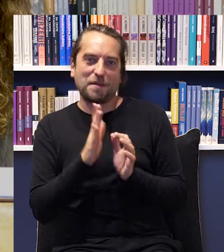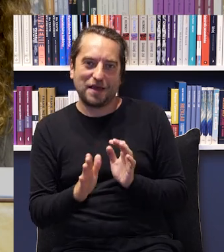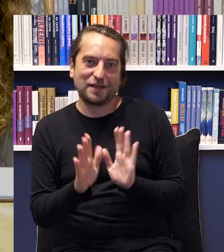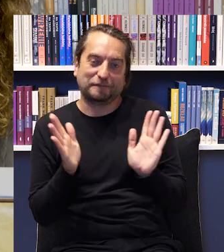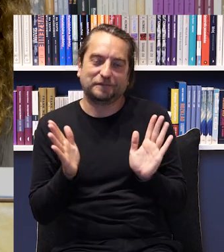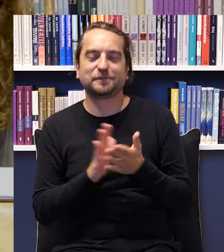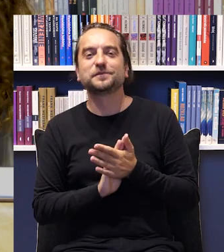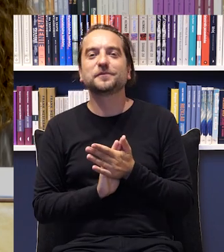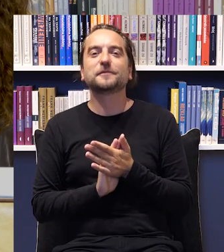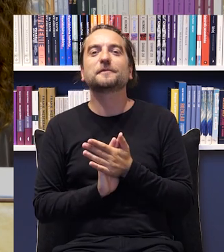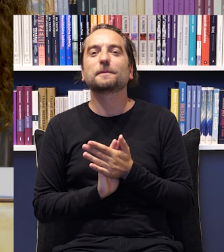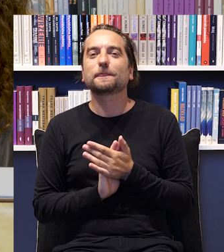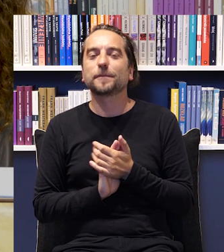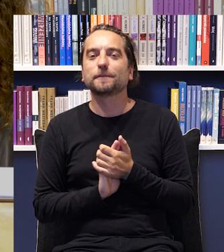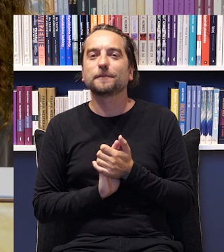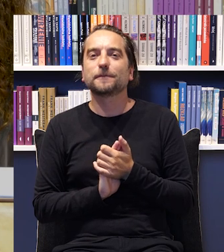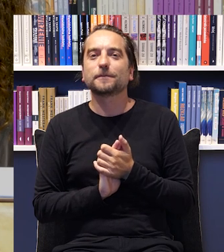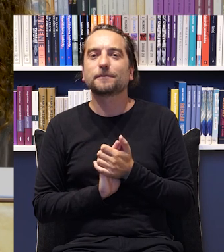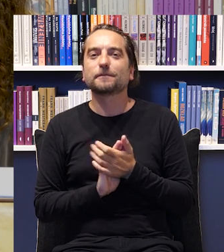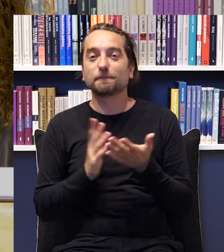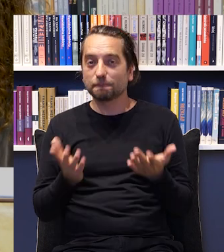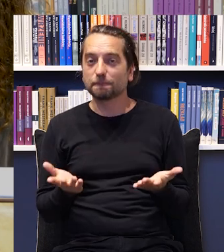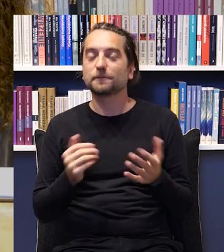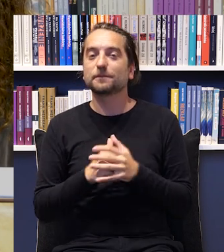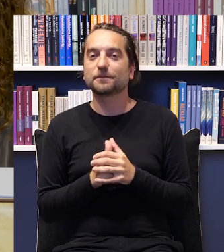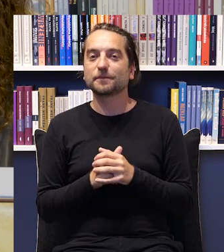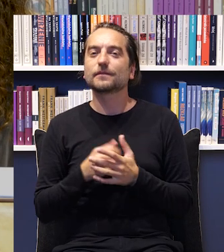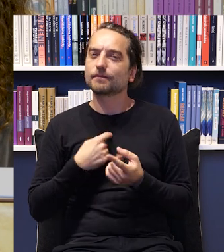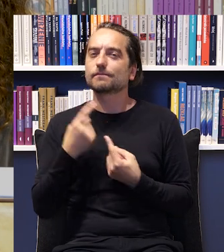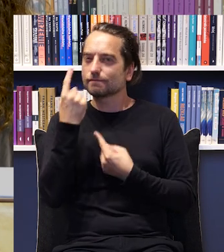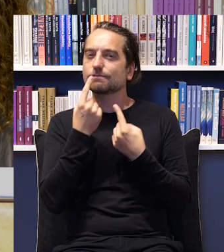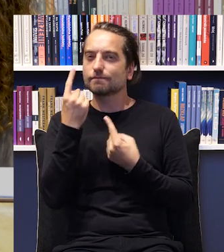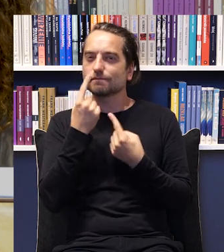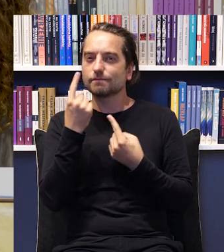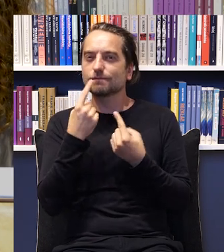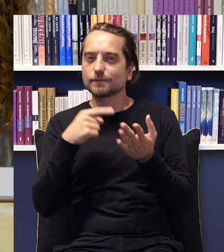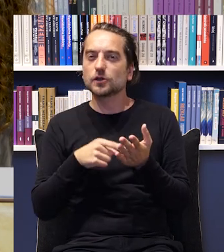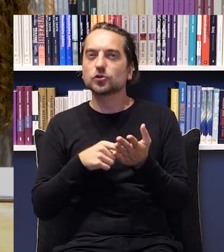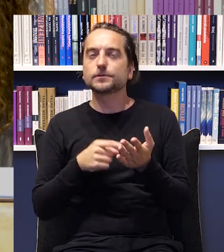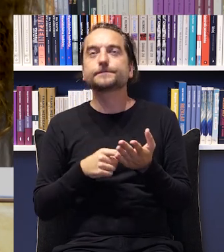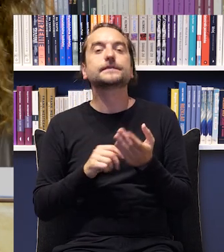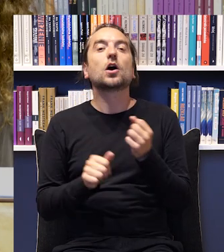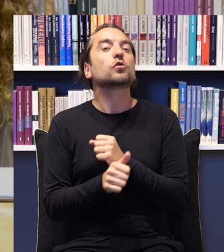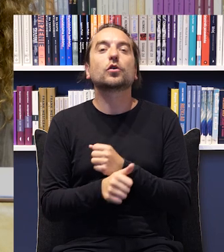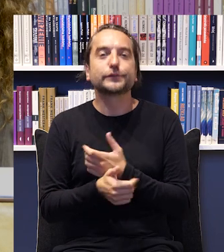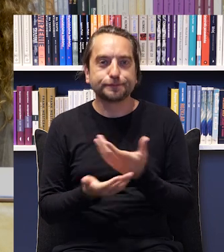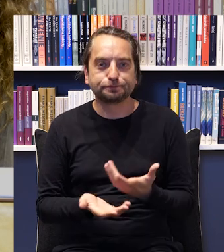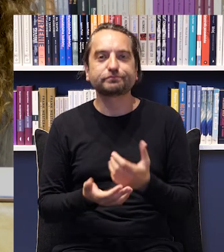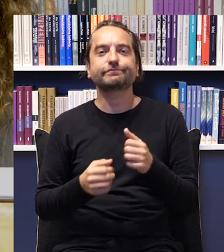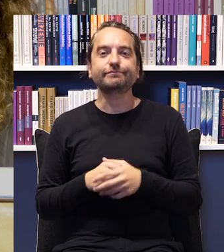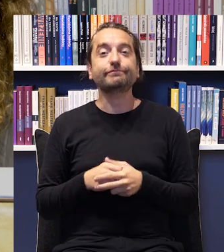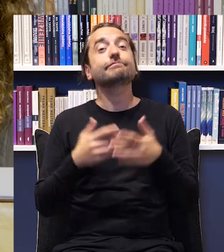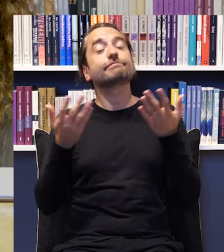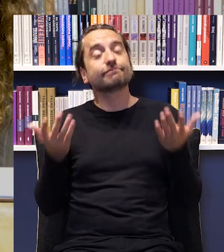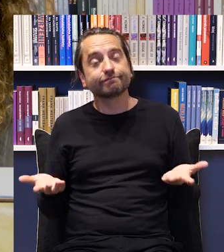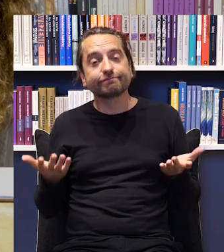jakby zostało napisane w tej książce. Natomiast wydaje mi się, że może chodzi o to, no bo